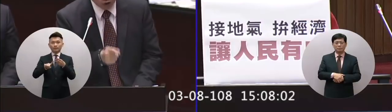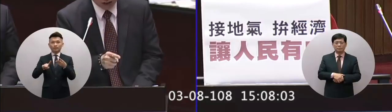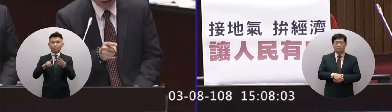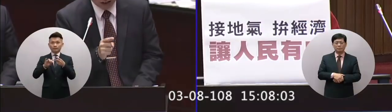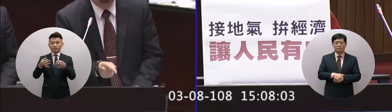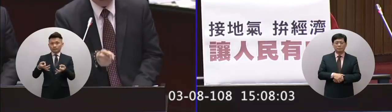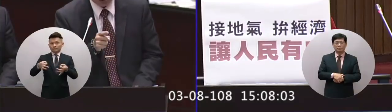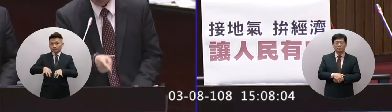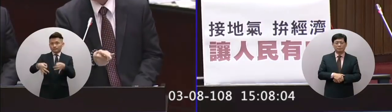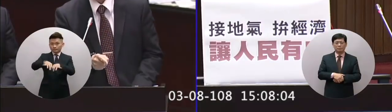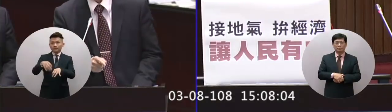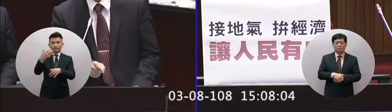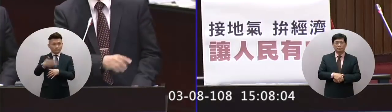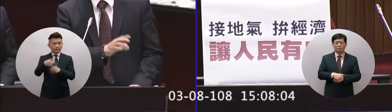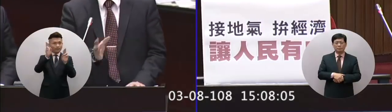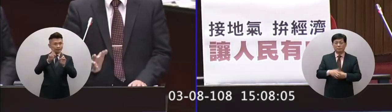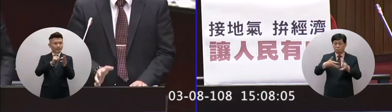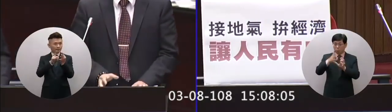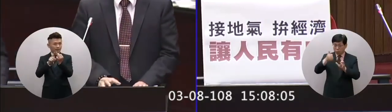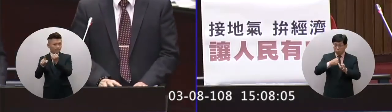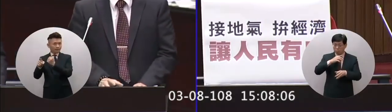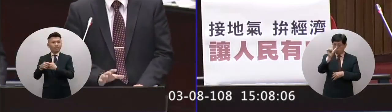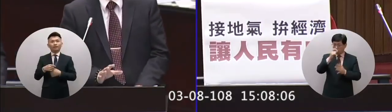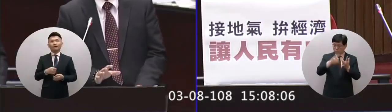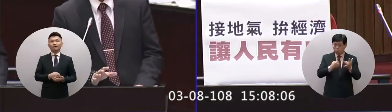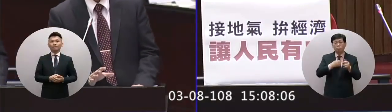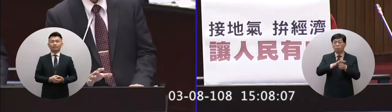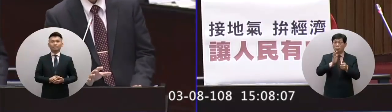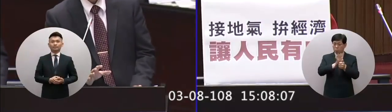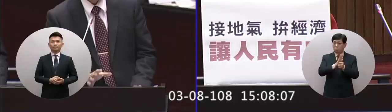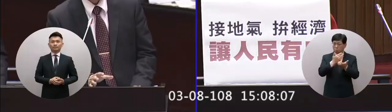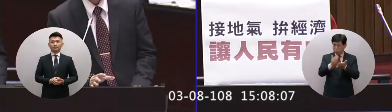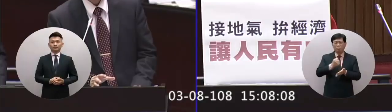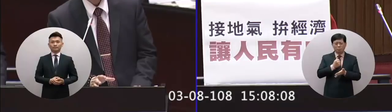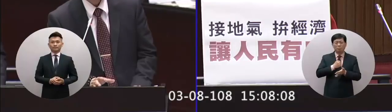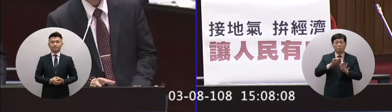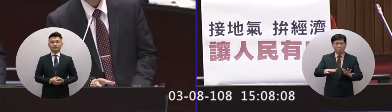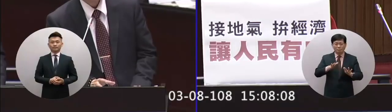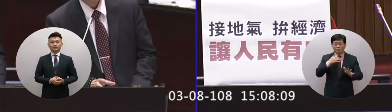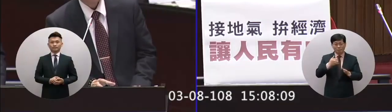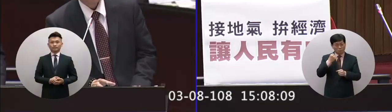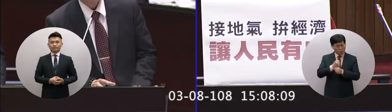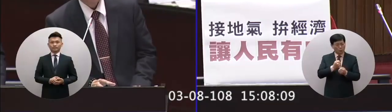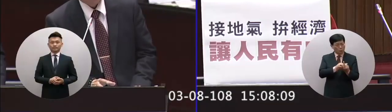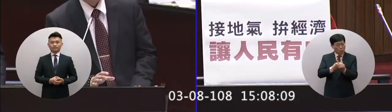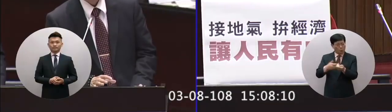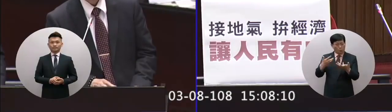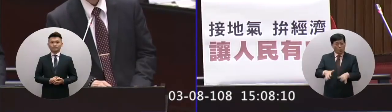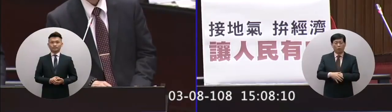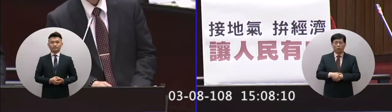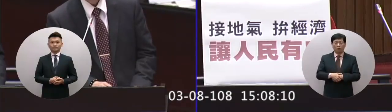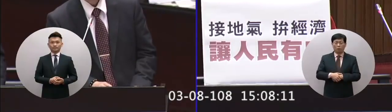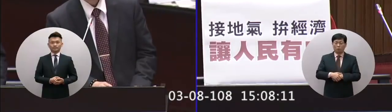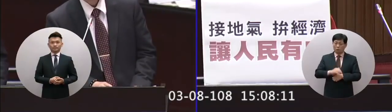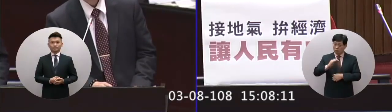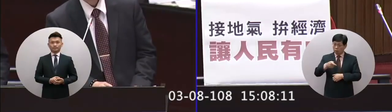哦。啊，税电税务 部长，你讲的这个误区，我们要帮他解决，我都知道。我现在讲的是我们做了很多，但是